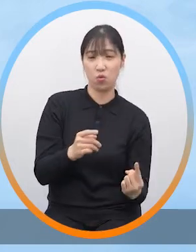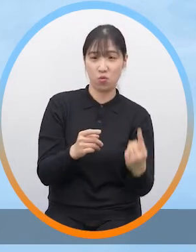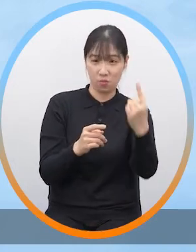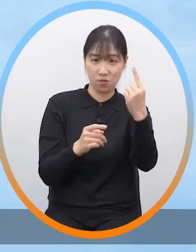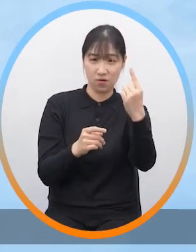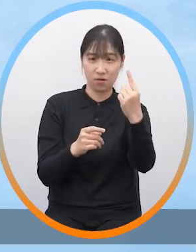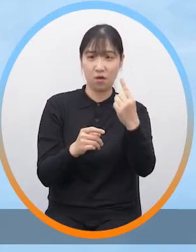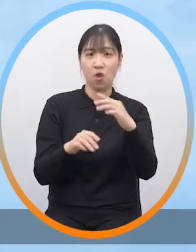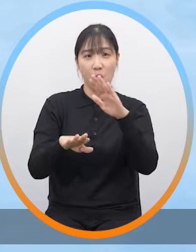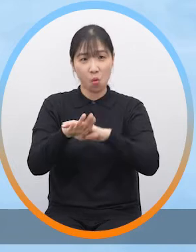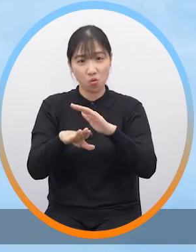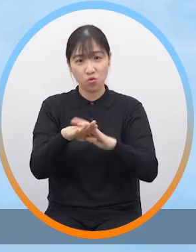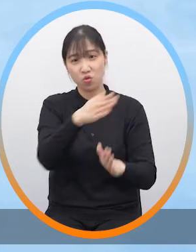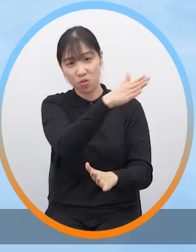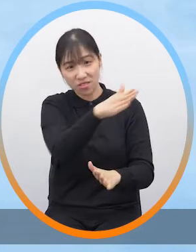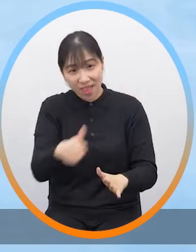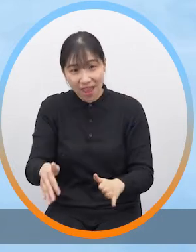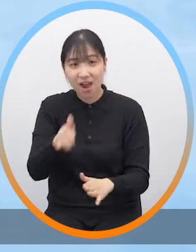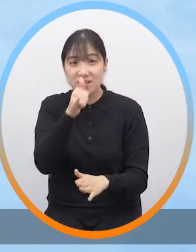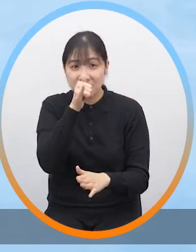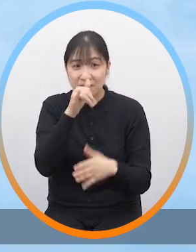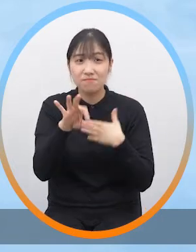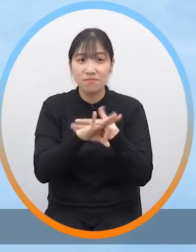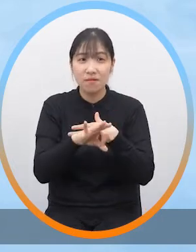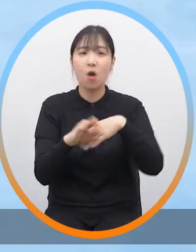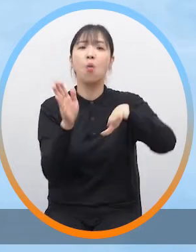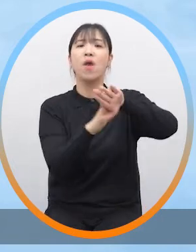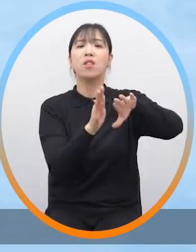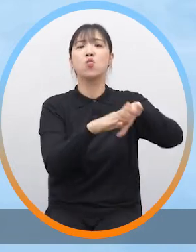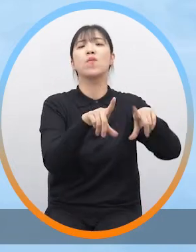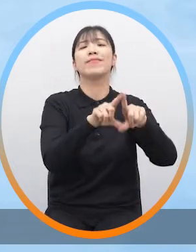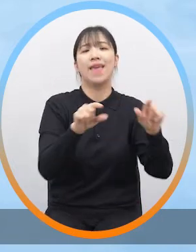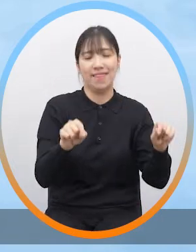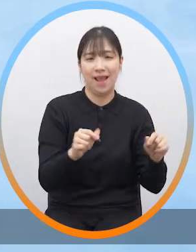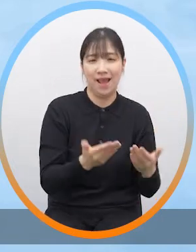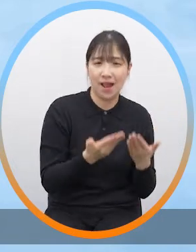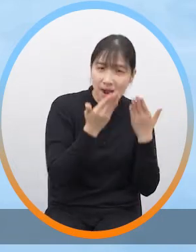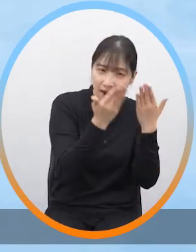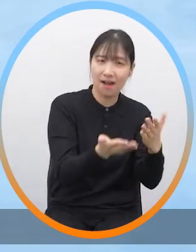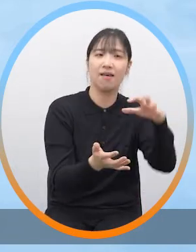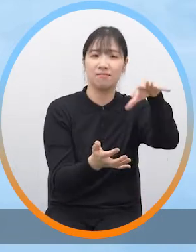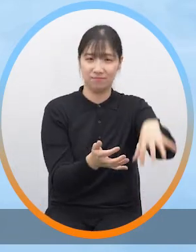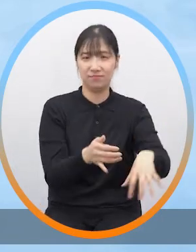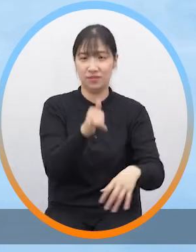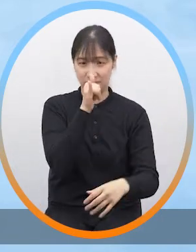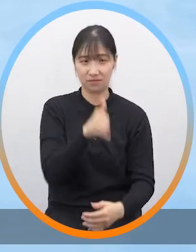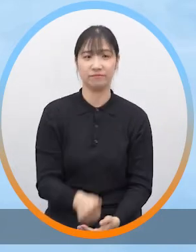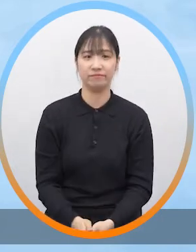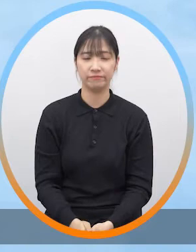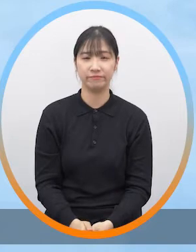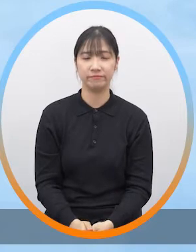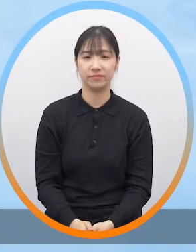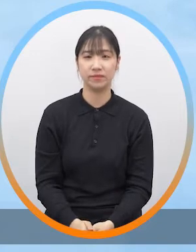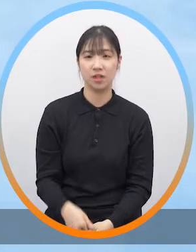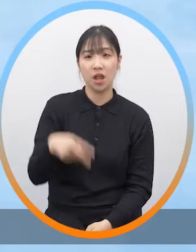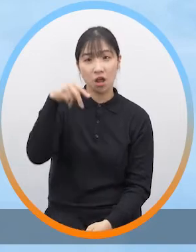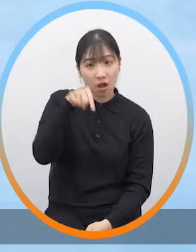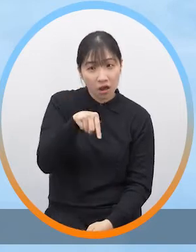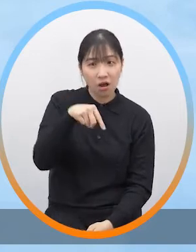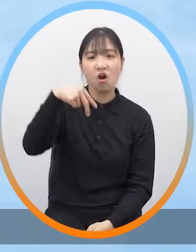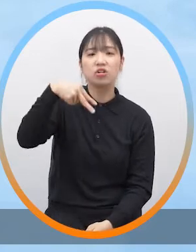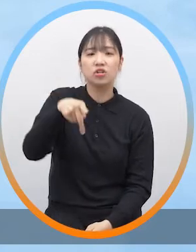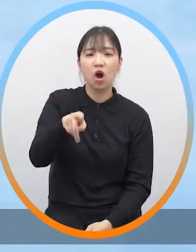높은, 이렇게 왼쪽에서 오른쪽으로 내려가는 지형에 잡으면 왼쪽에 제사 지내는 공간이 들어간다, 이렇게 생각하시면 되고요.